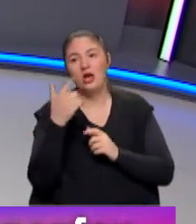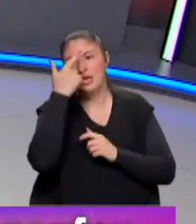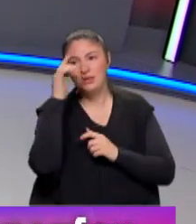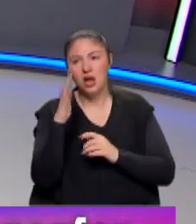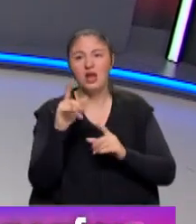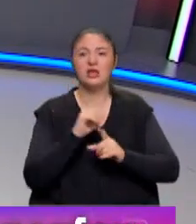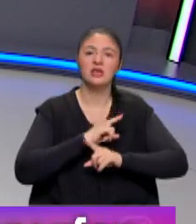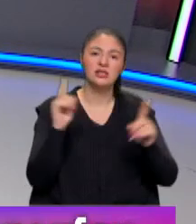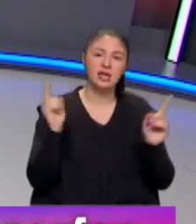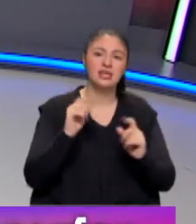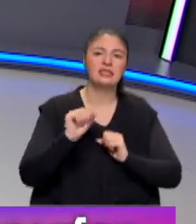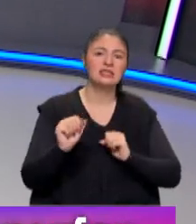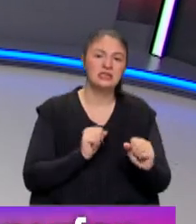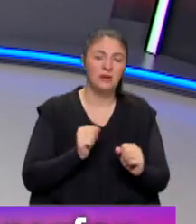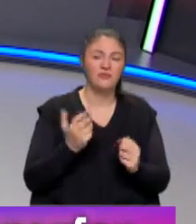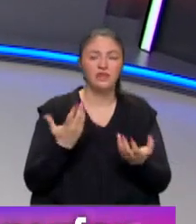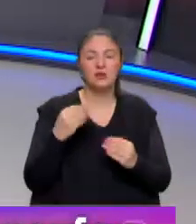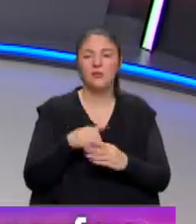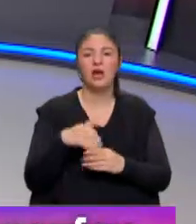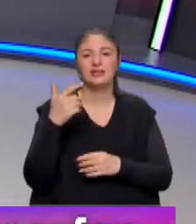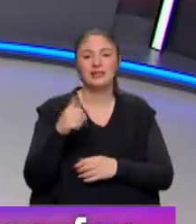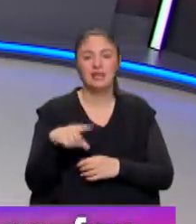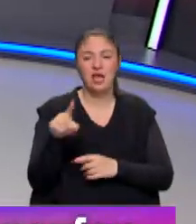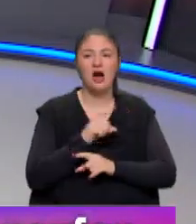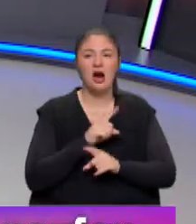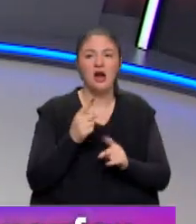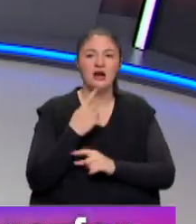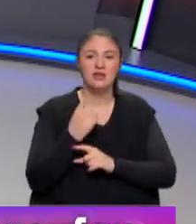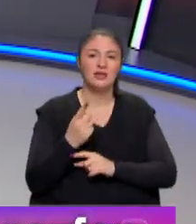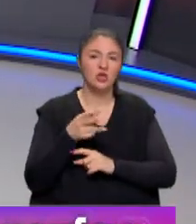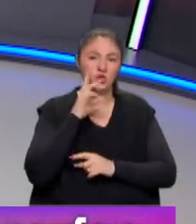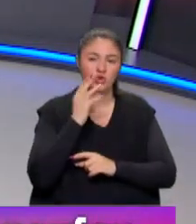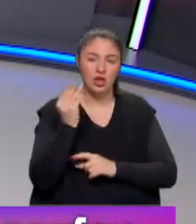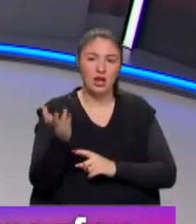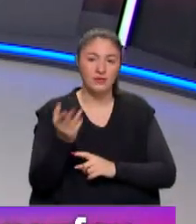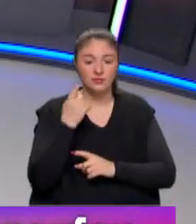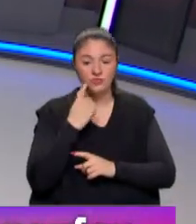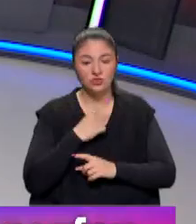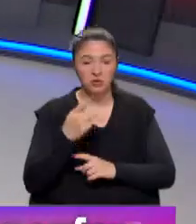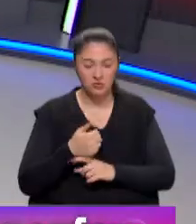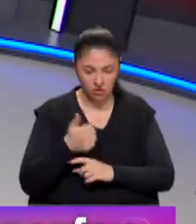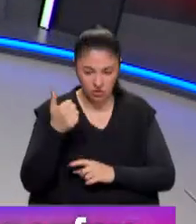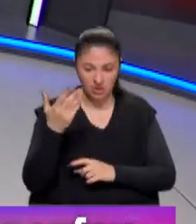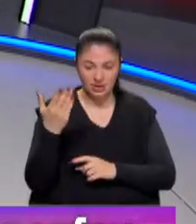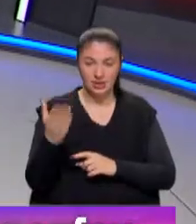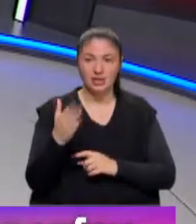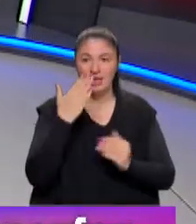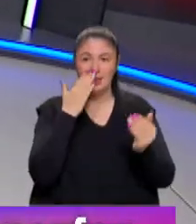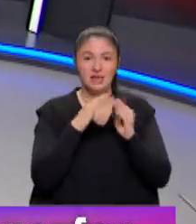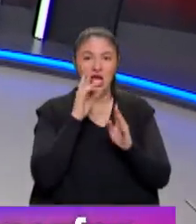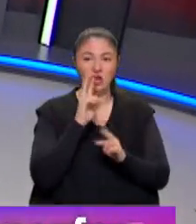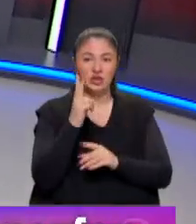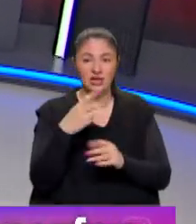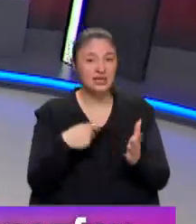olasılıklar, itirazlar, sistemler ve İyi Partililer hayır dediler neticede. Cumhurbaşkanlığına layık